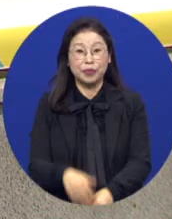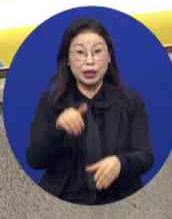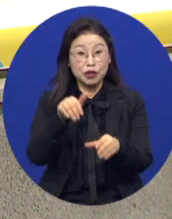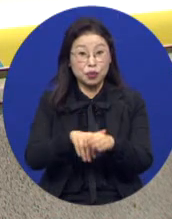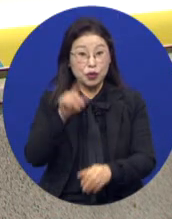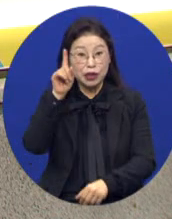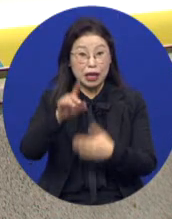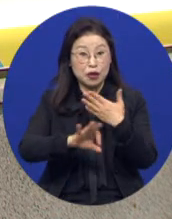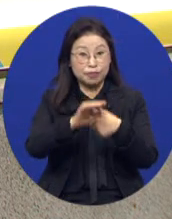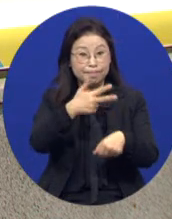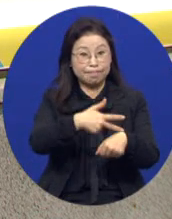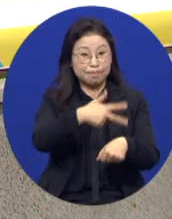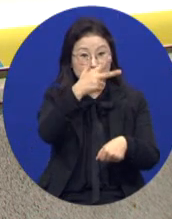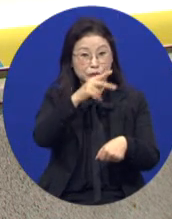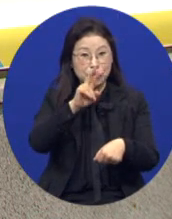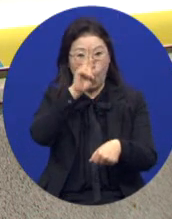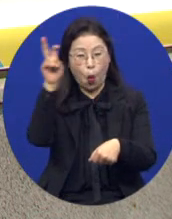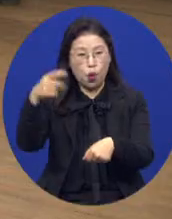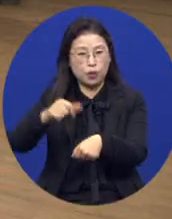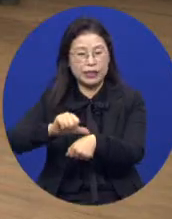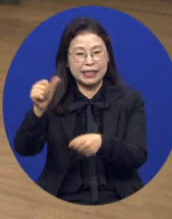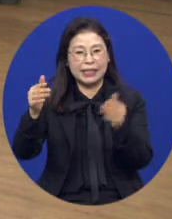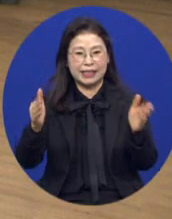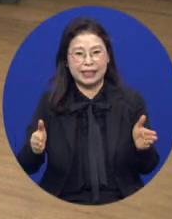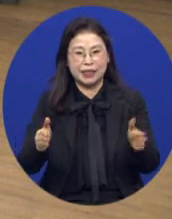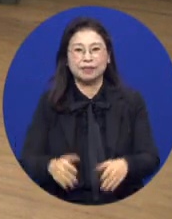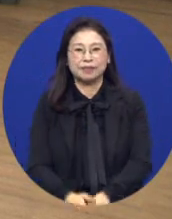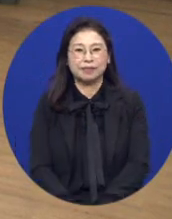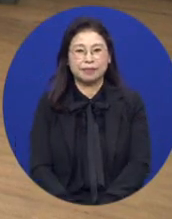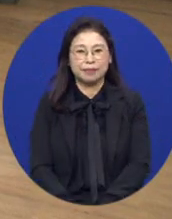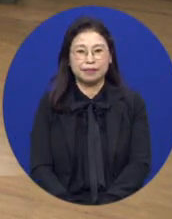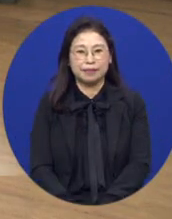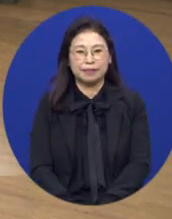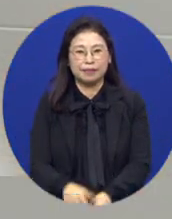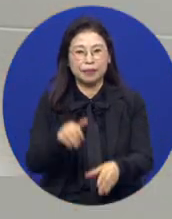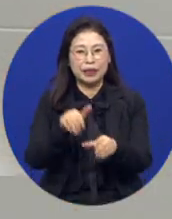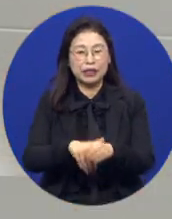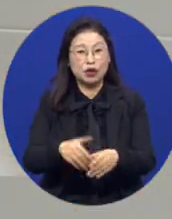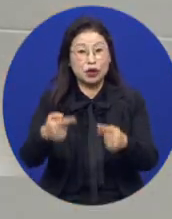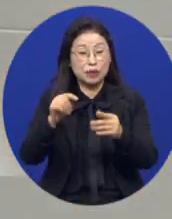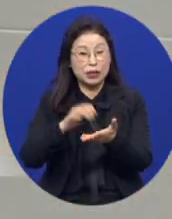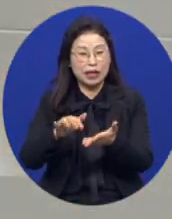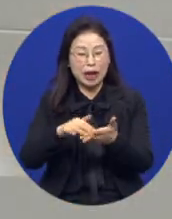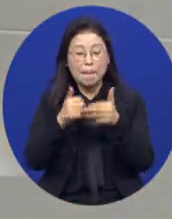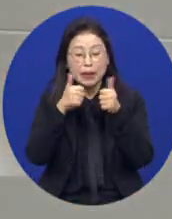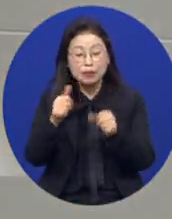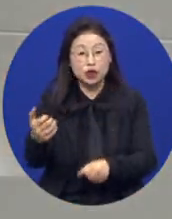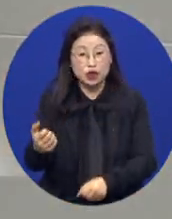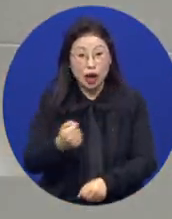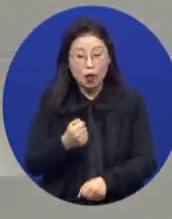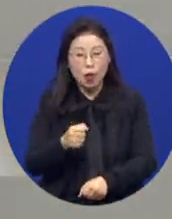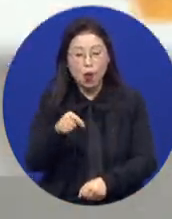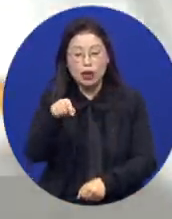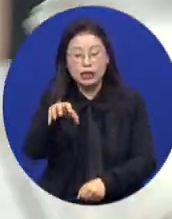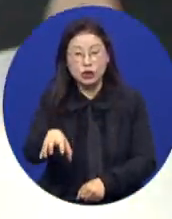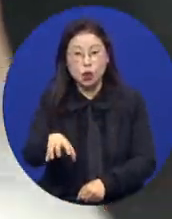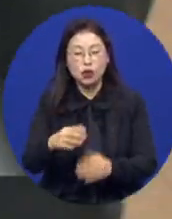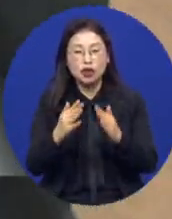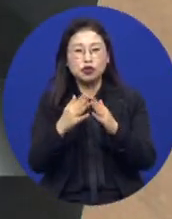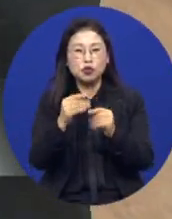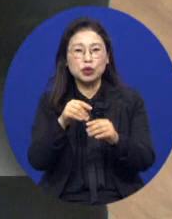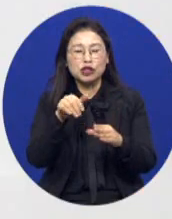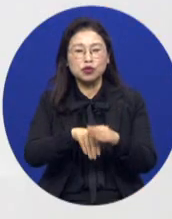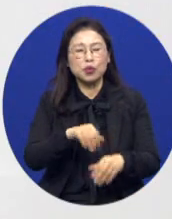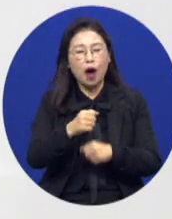투표는 내일 오전 7시부터 오후 5시까지 진행됩니다. 선거인은 신분증을 지참해 해당 지역조합 주소지